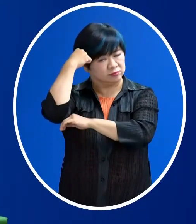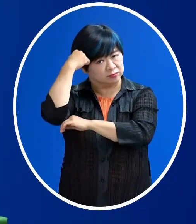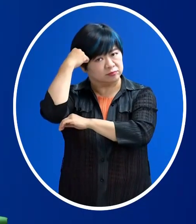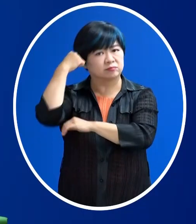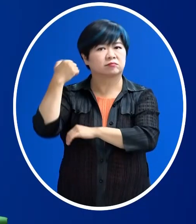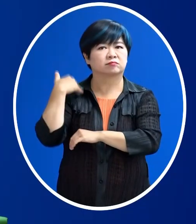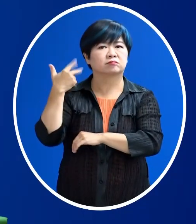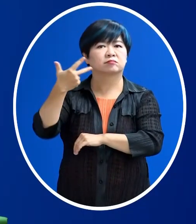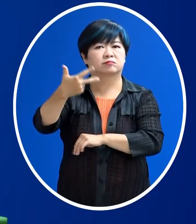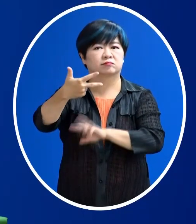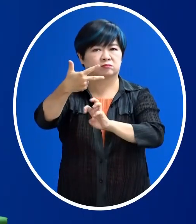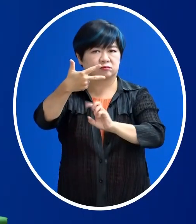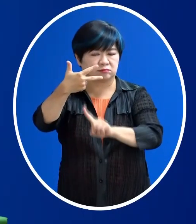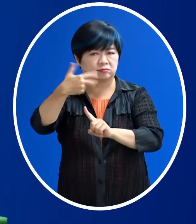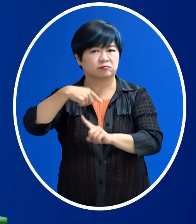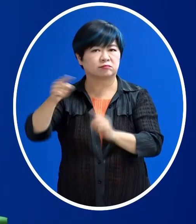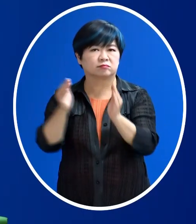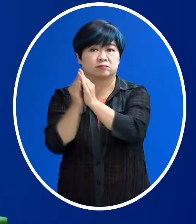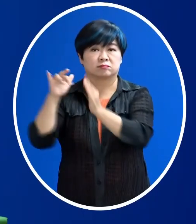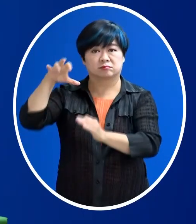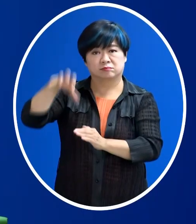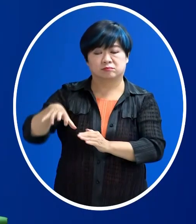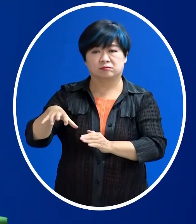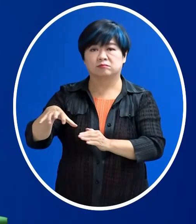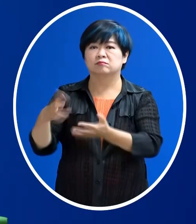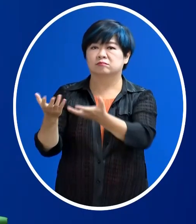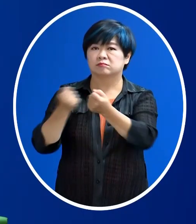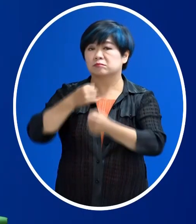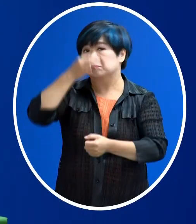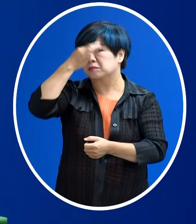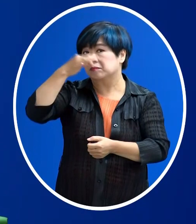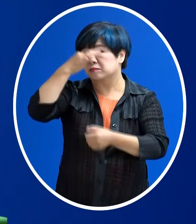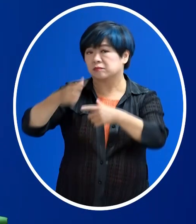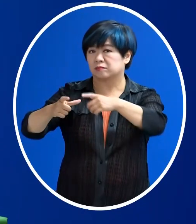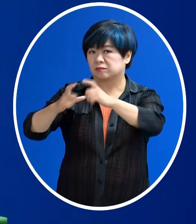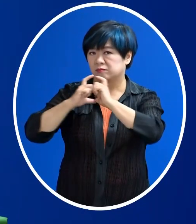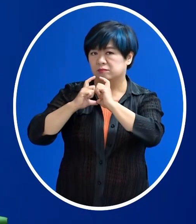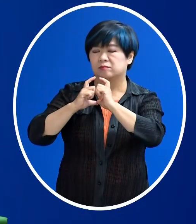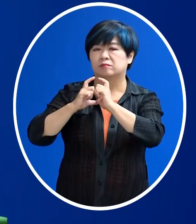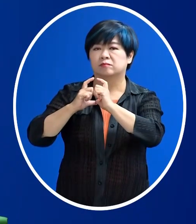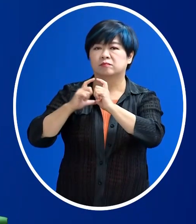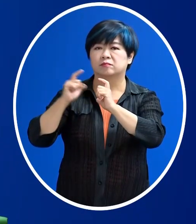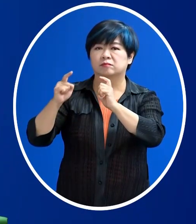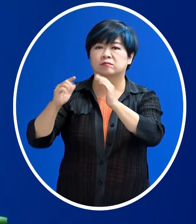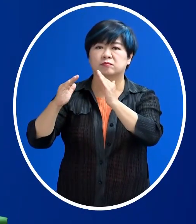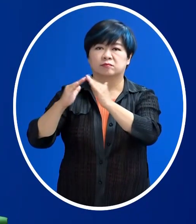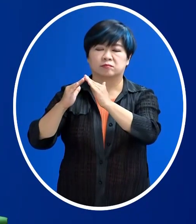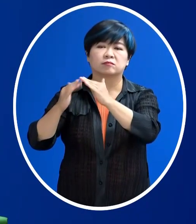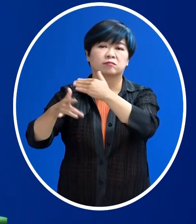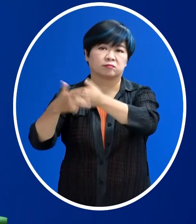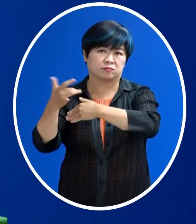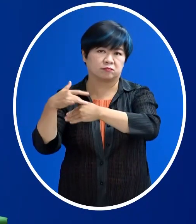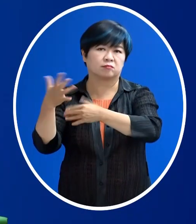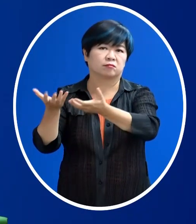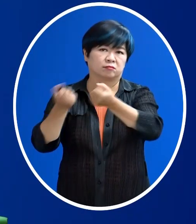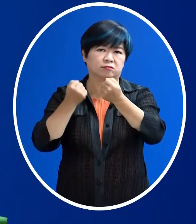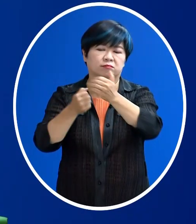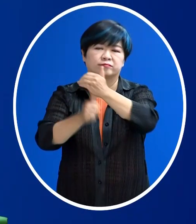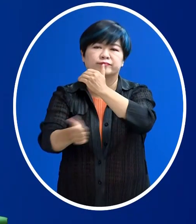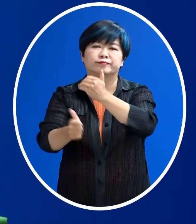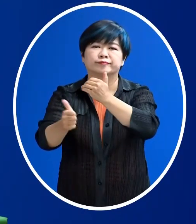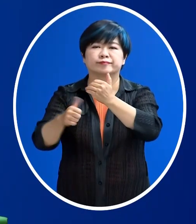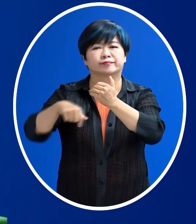在这个7月31号的时候去桃园机场这边接这个从菲律宾回国的这个家人就是儿